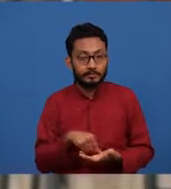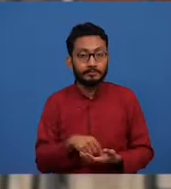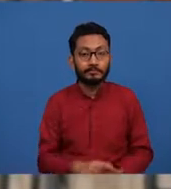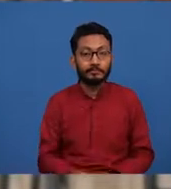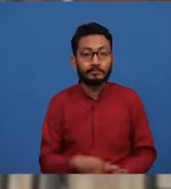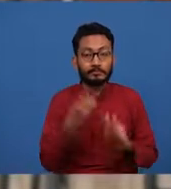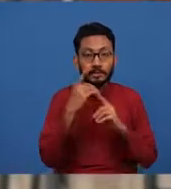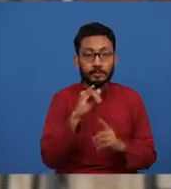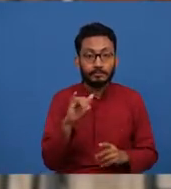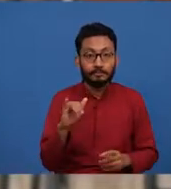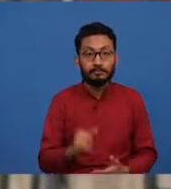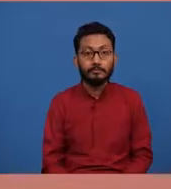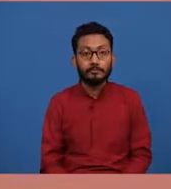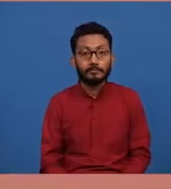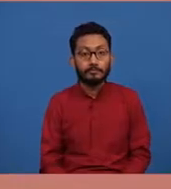Jawapannya,